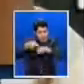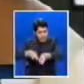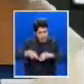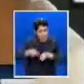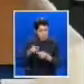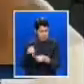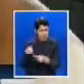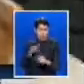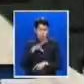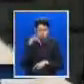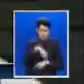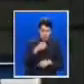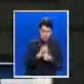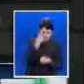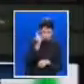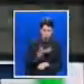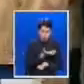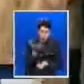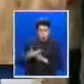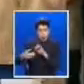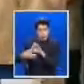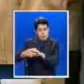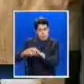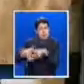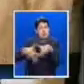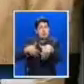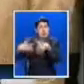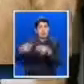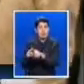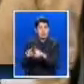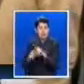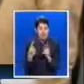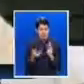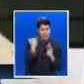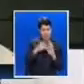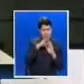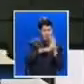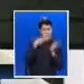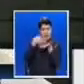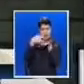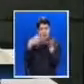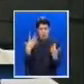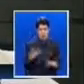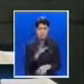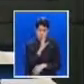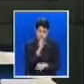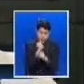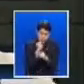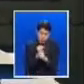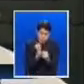างกรมมาทำอยู่ฝ่ายเดียวคงไม่ได้ก็ต้องขอความร่วมมือจากพี่น้องประชาชนแล้วก็ช่วงต้นรายการเราก็ได้เห็นนะครับว่าถ้าท